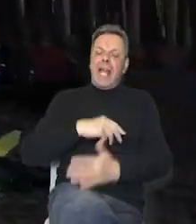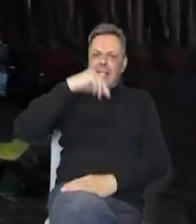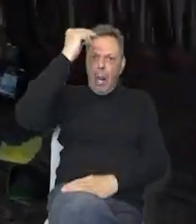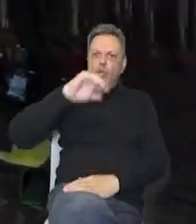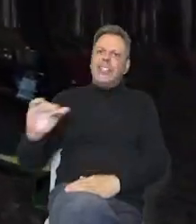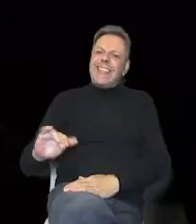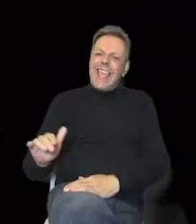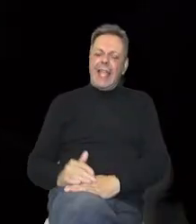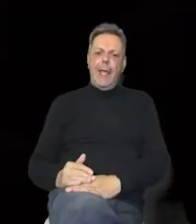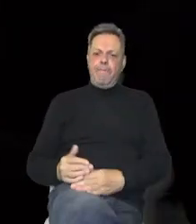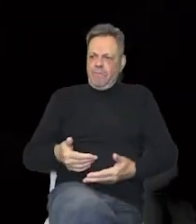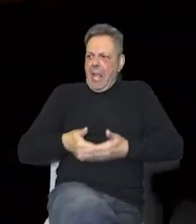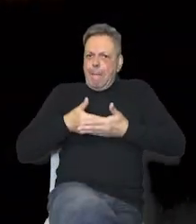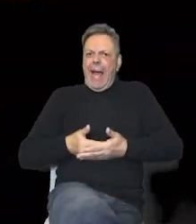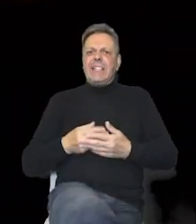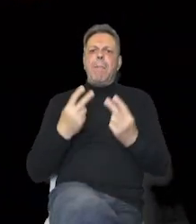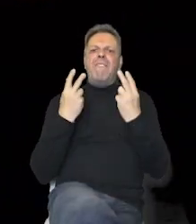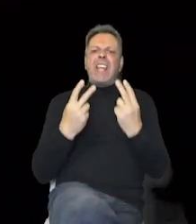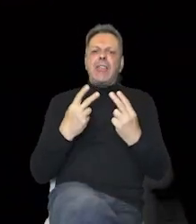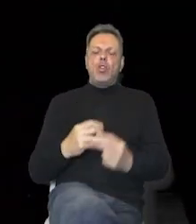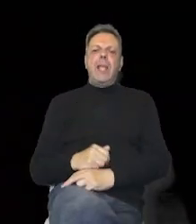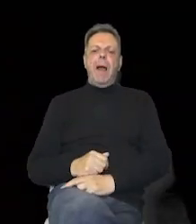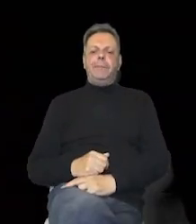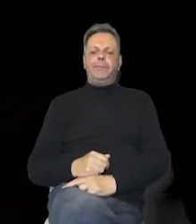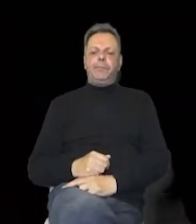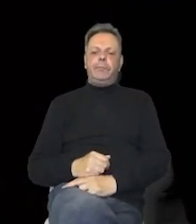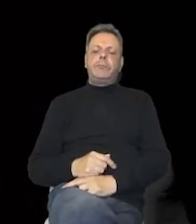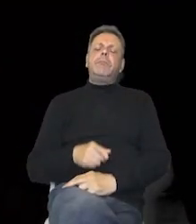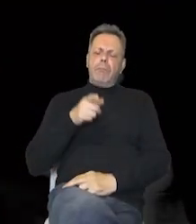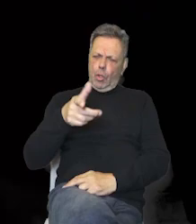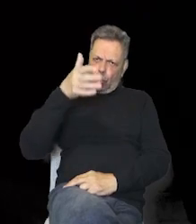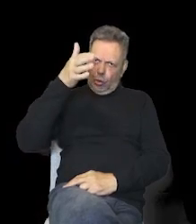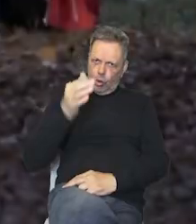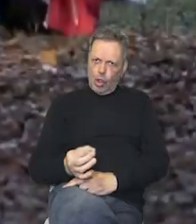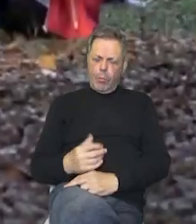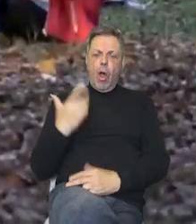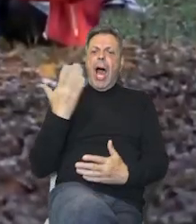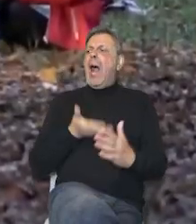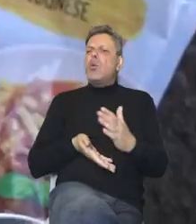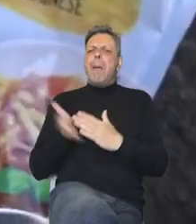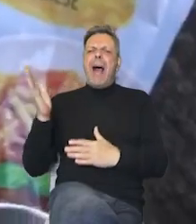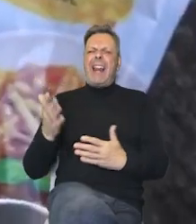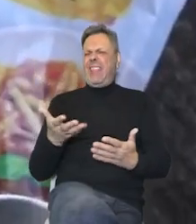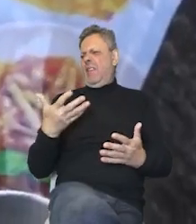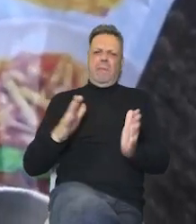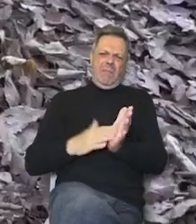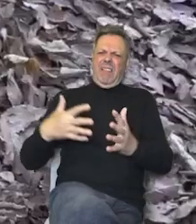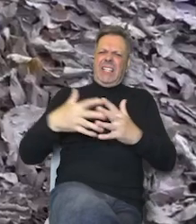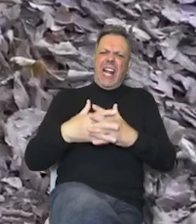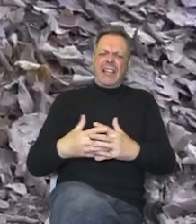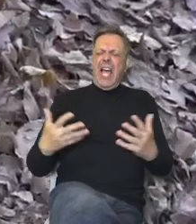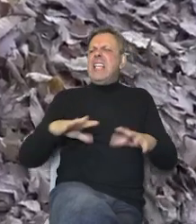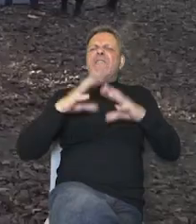dijete nekakvim bazičnim vrijednostima jako dobra, jel? Kad se maknete iz svega što